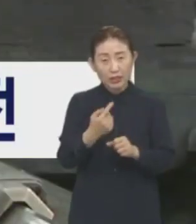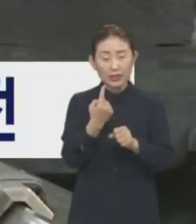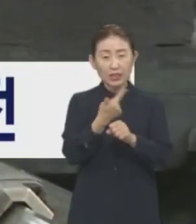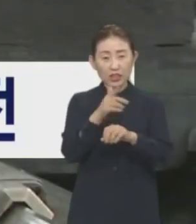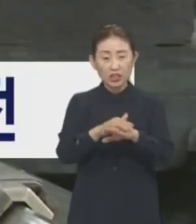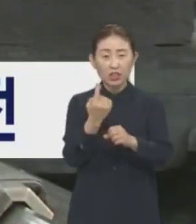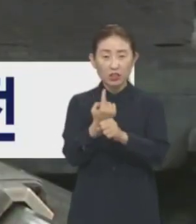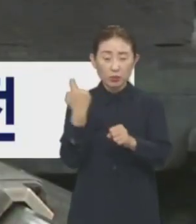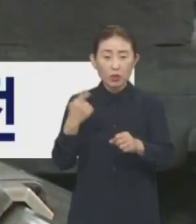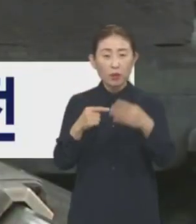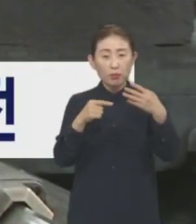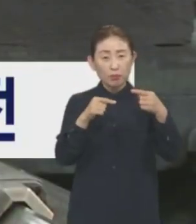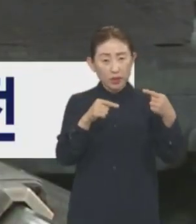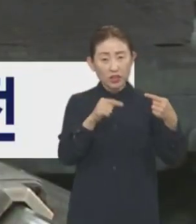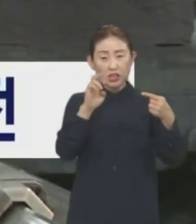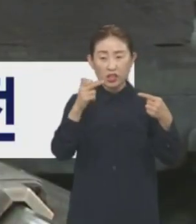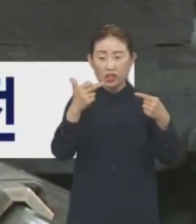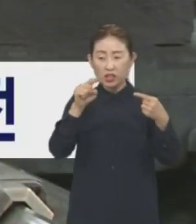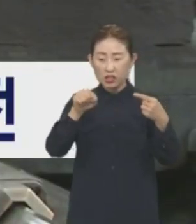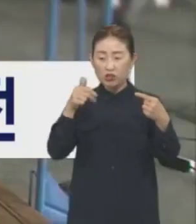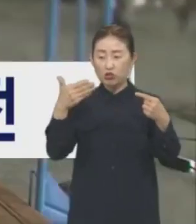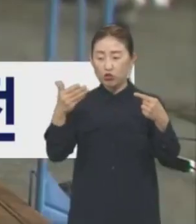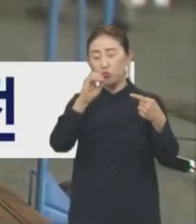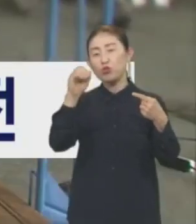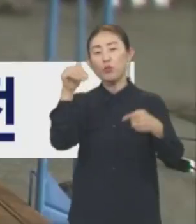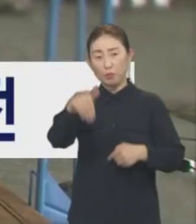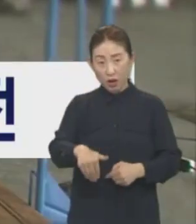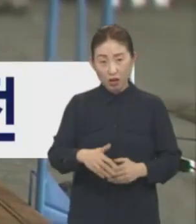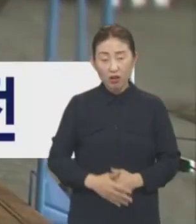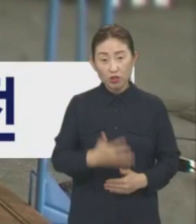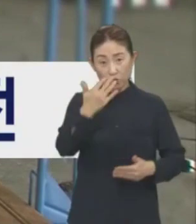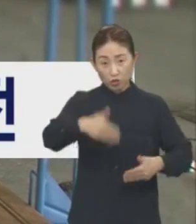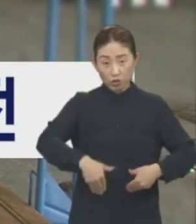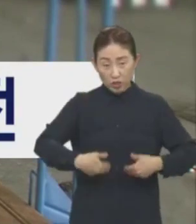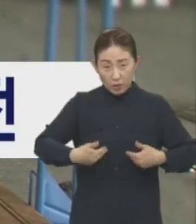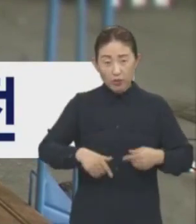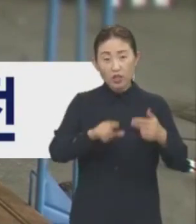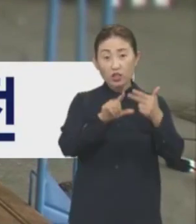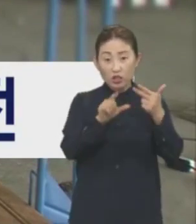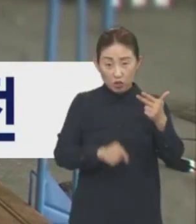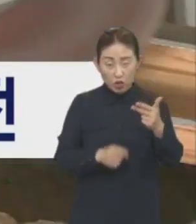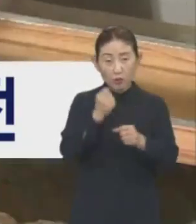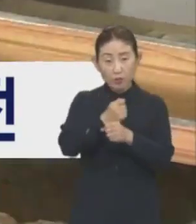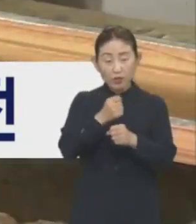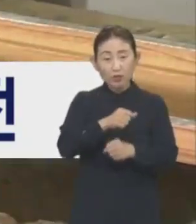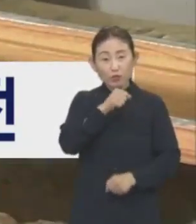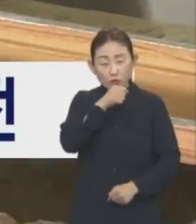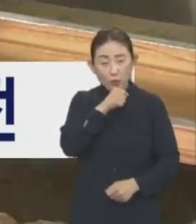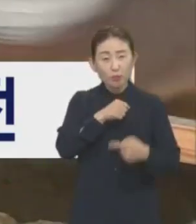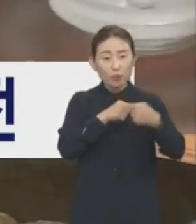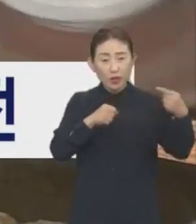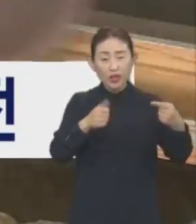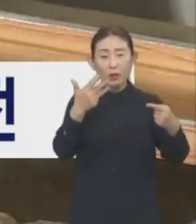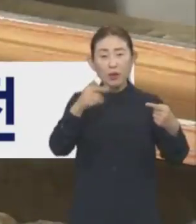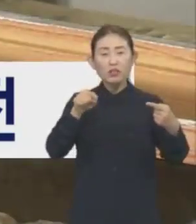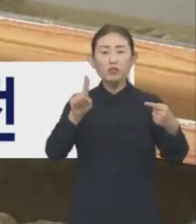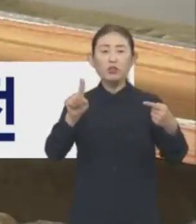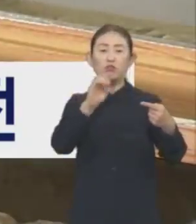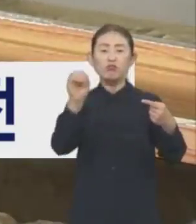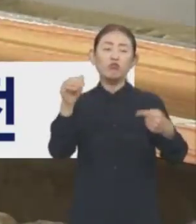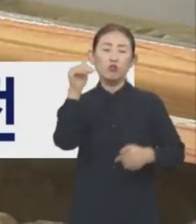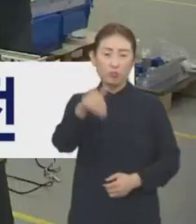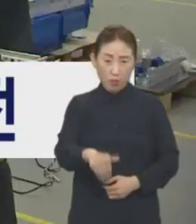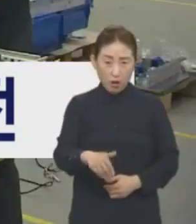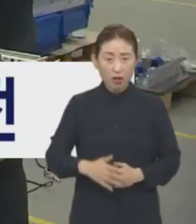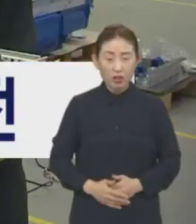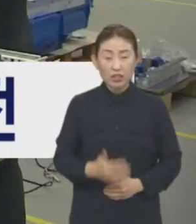전보다 -9.6%까지 떨어졌습니다. 충남도 역시 7월 제조업 생산지수가 -8.1%로